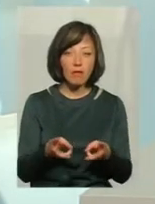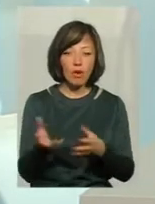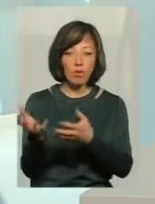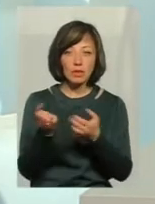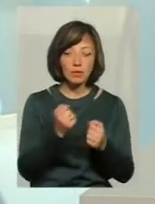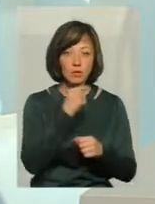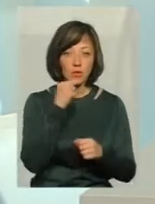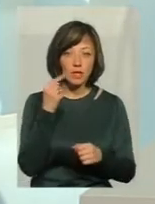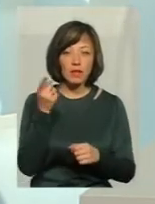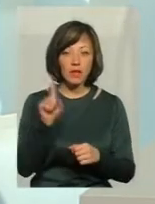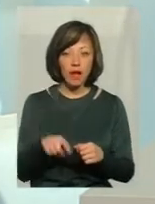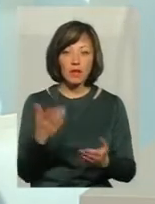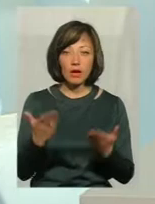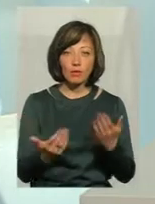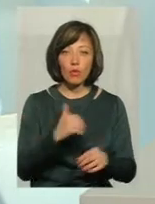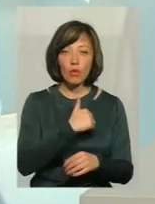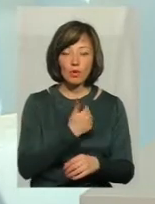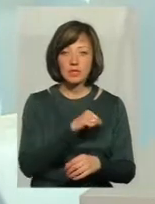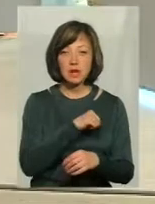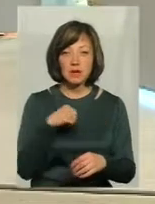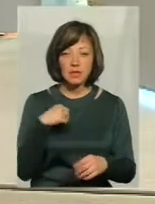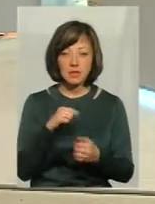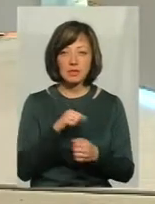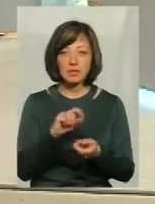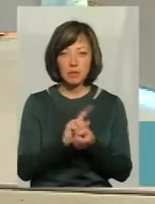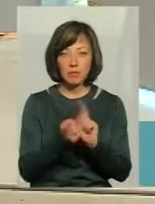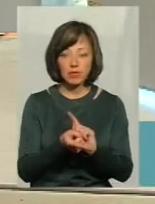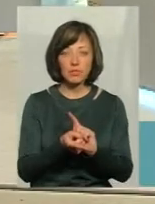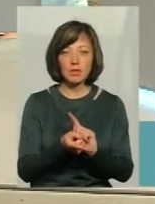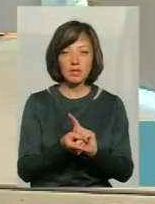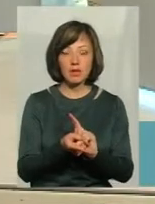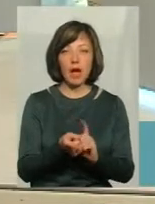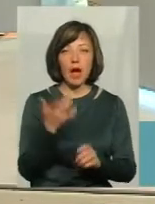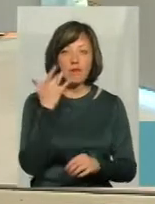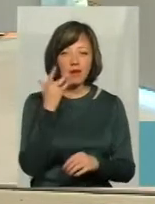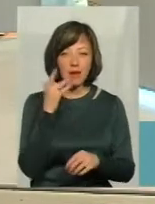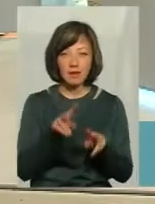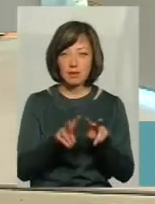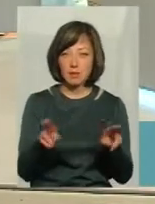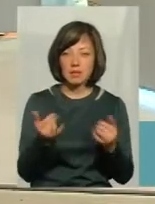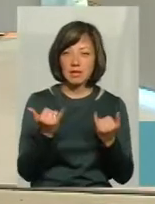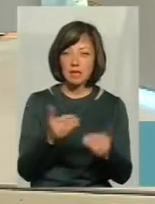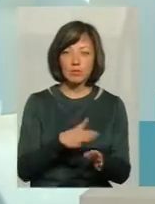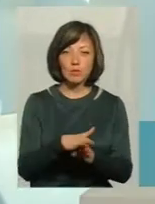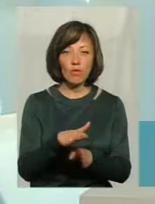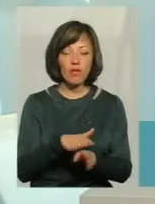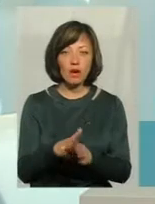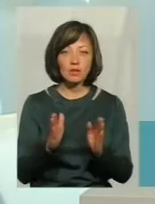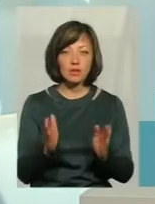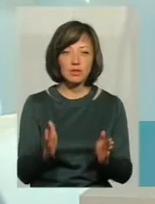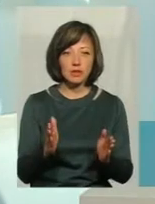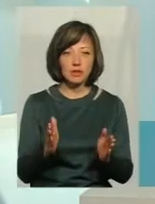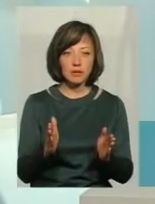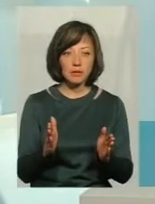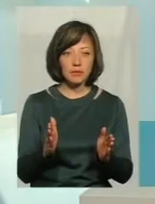Росії. І навіть якщо ми хочемо зараз заміщувати і намагаємося його заміщувати американськими аналогами, то це зараз виключно відбувається з точки зору